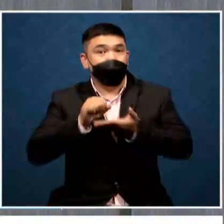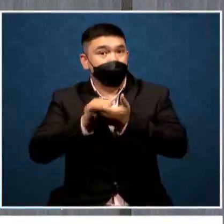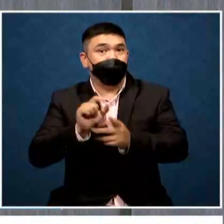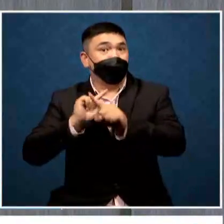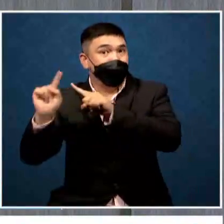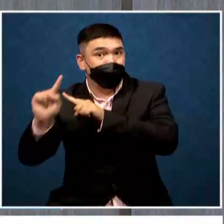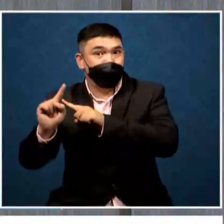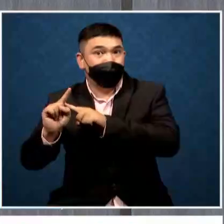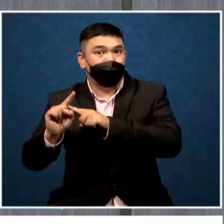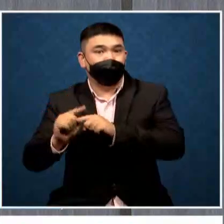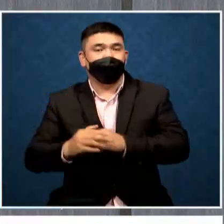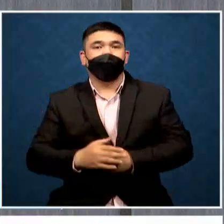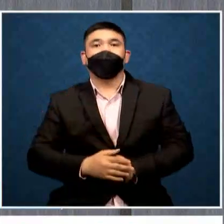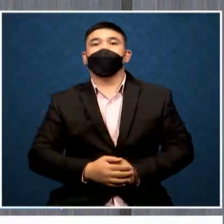น